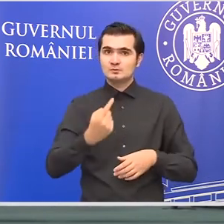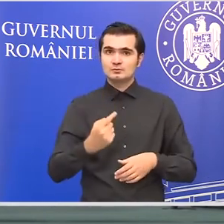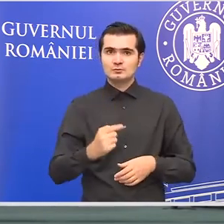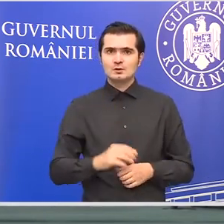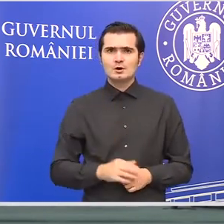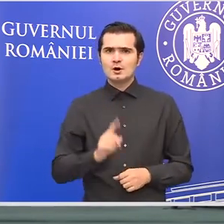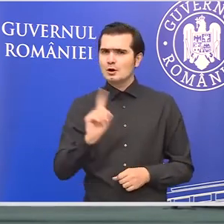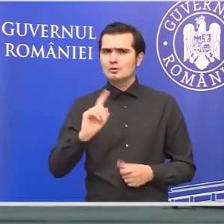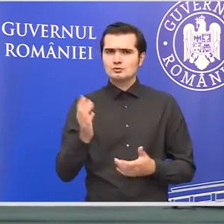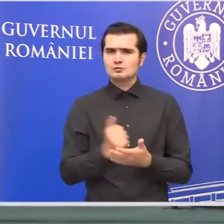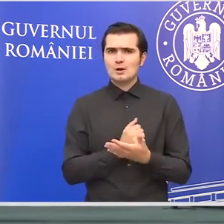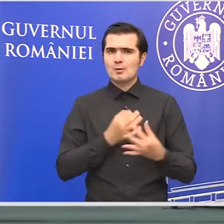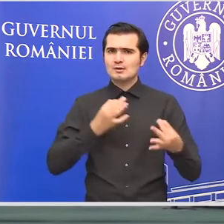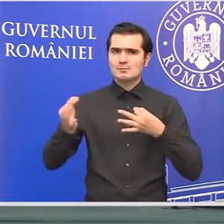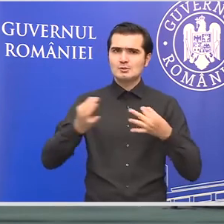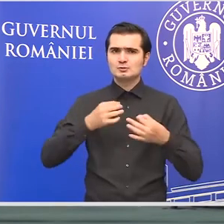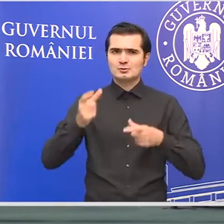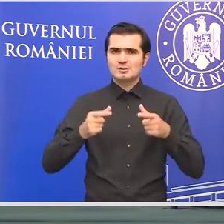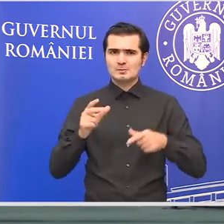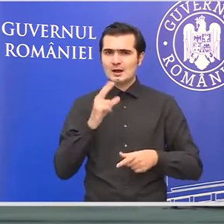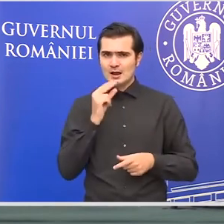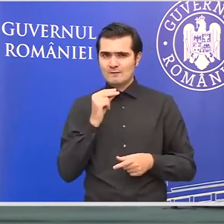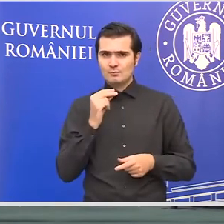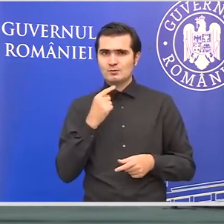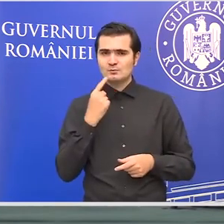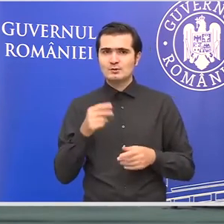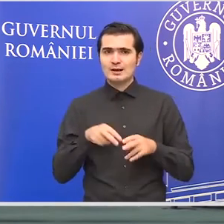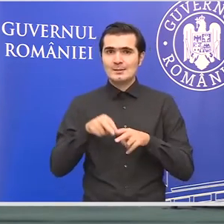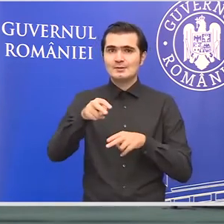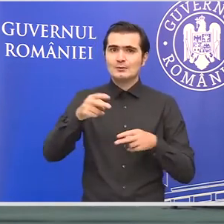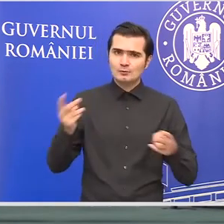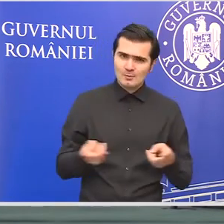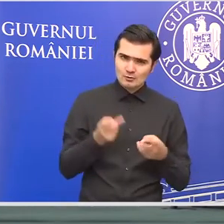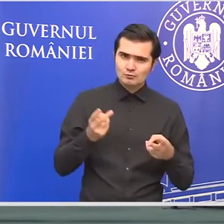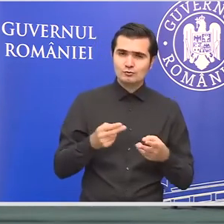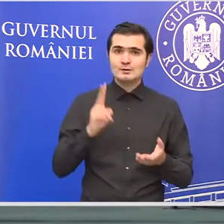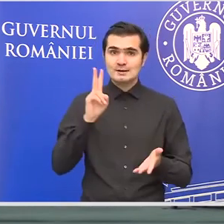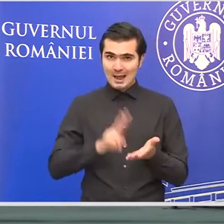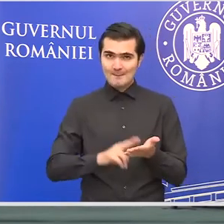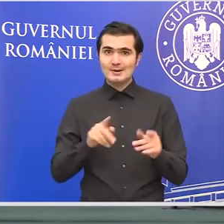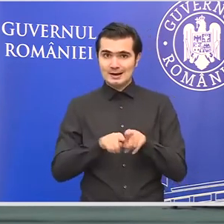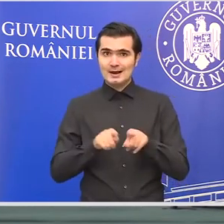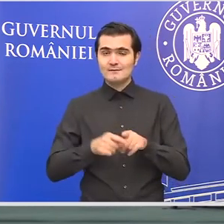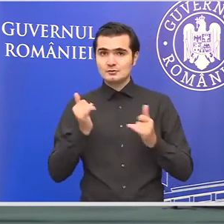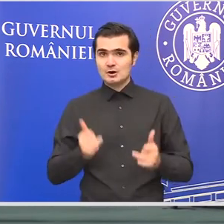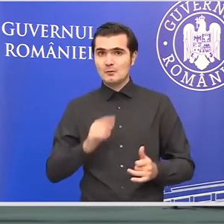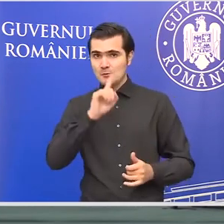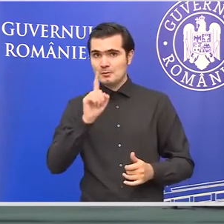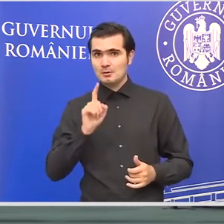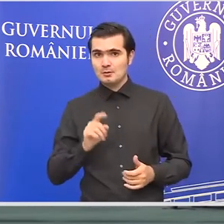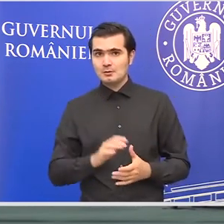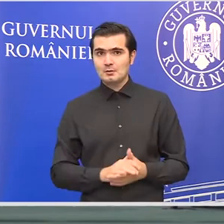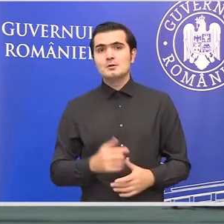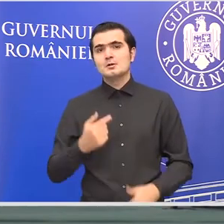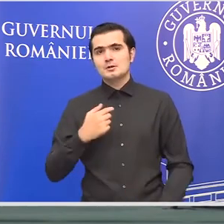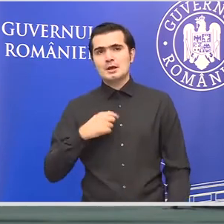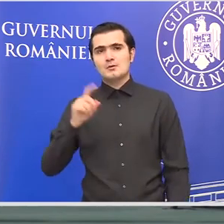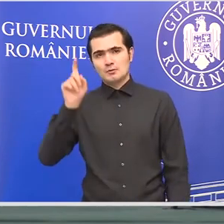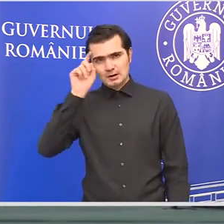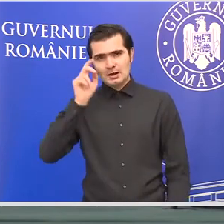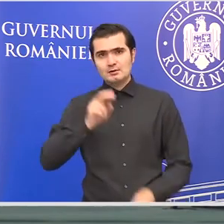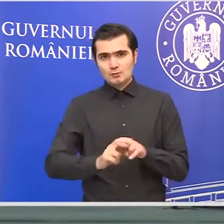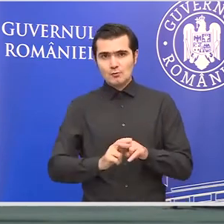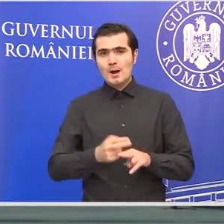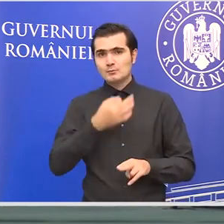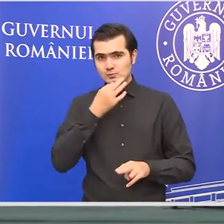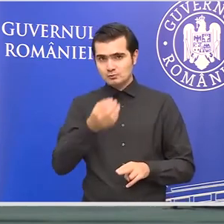fost luate măsurile despre care s-a discutat și am trecut mai ușor. Se aplică această teorie și acum? Adică... Eu cred, așa cum am